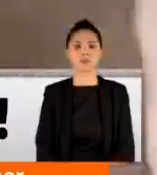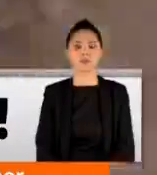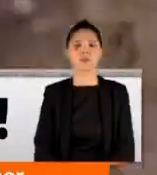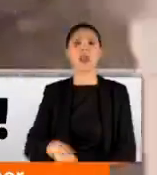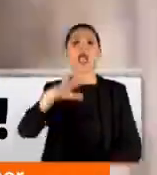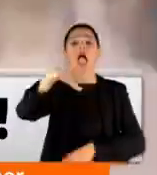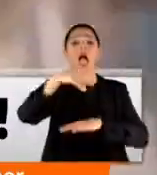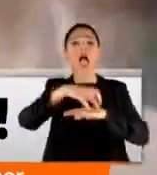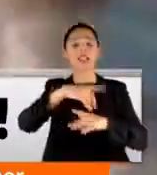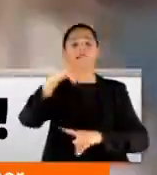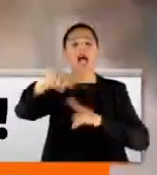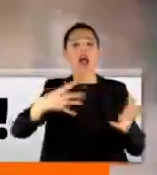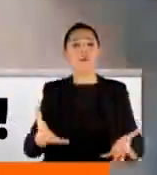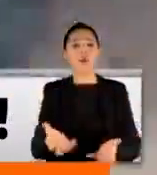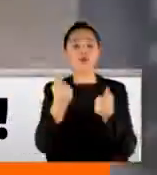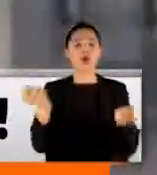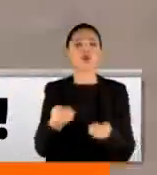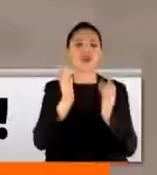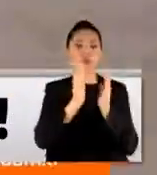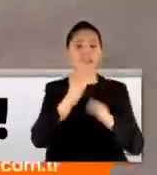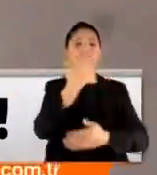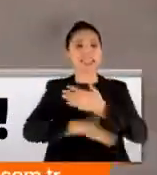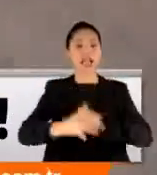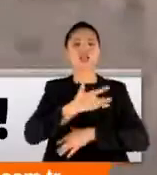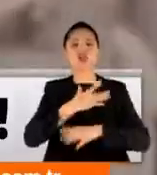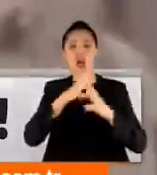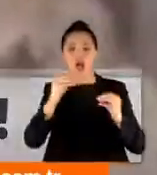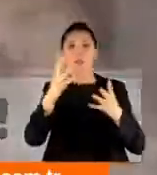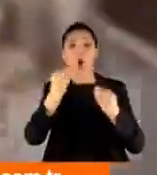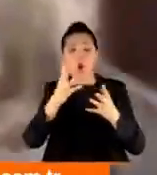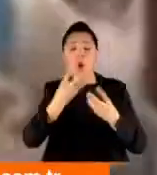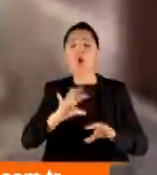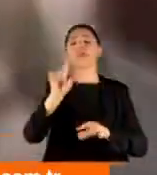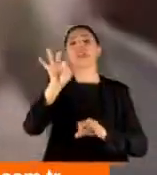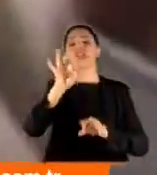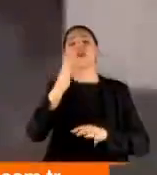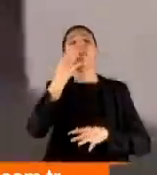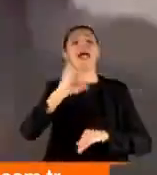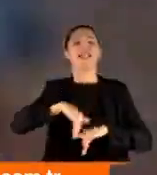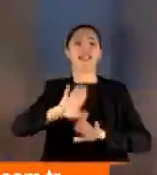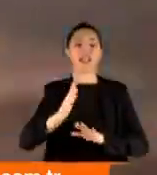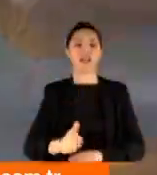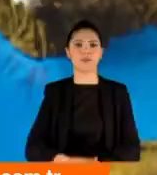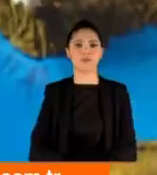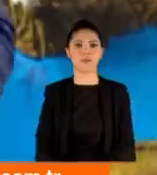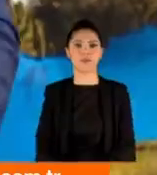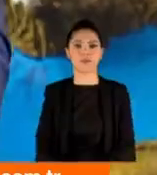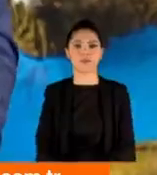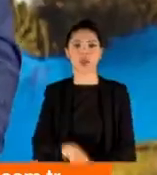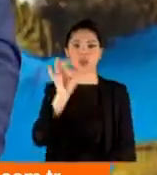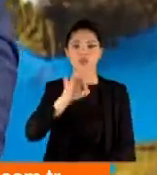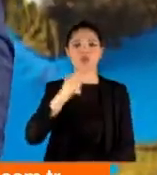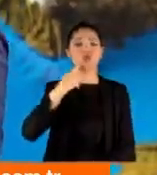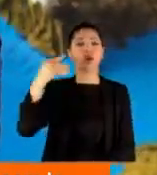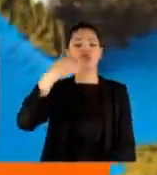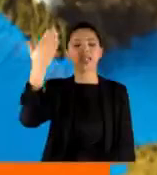Adada arama kurtarma çalışmaları sürüyor. Yaralı ve can kaybı olup olmadığı ise henüz belli değil. Bu arada